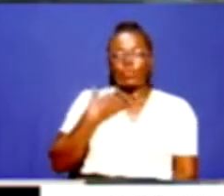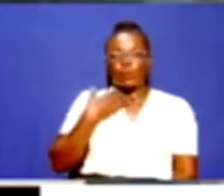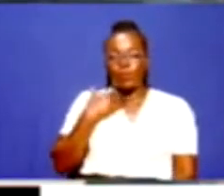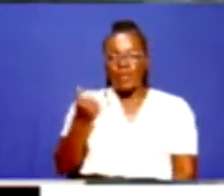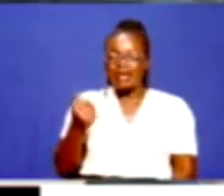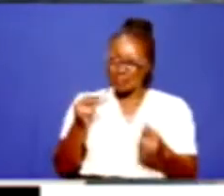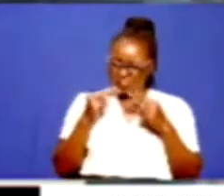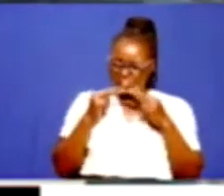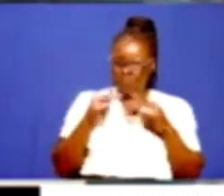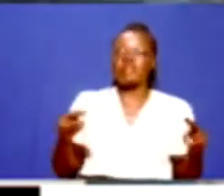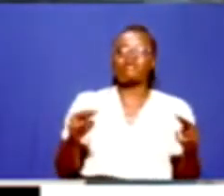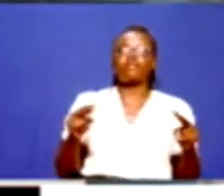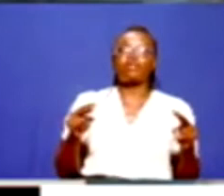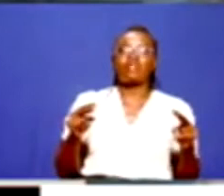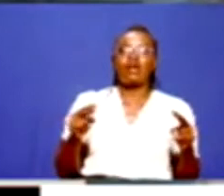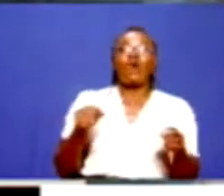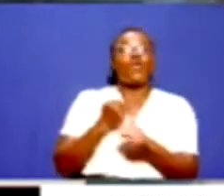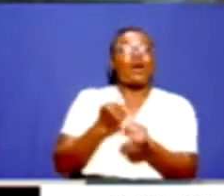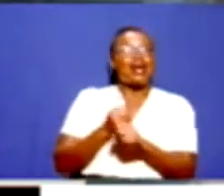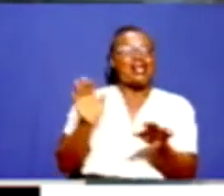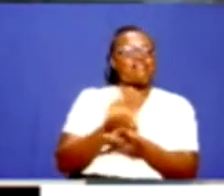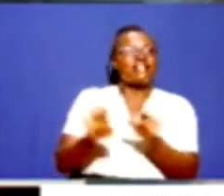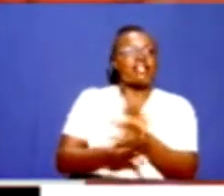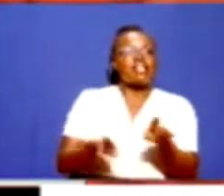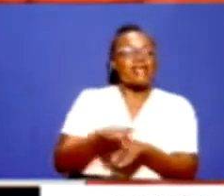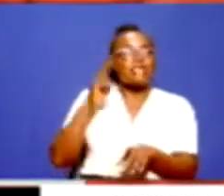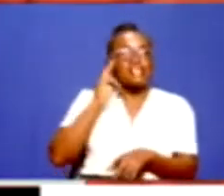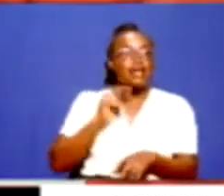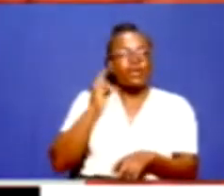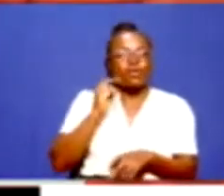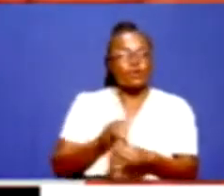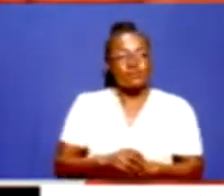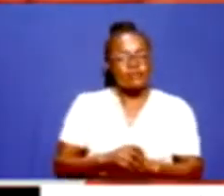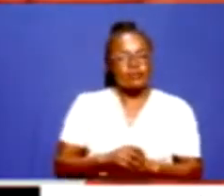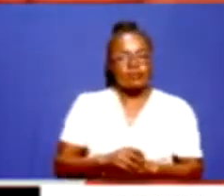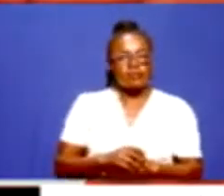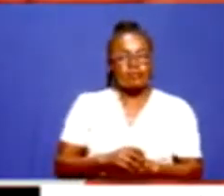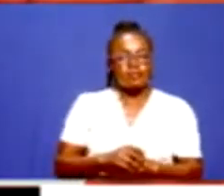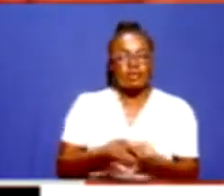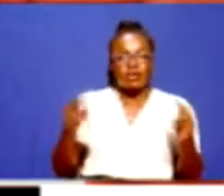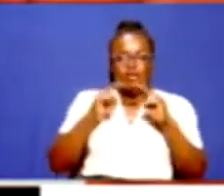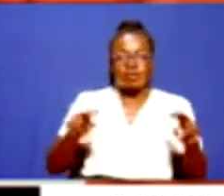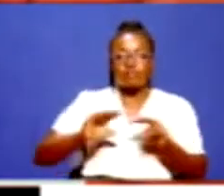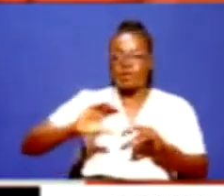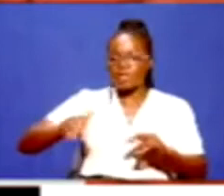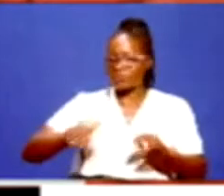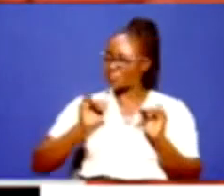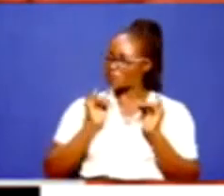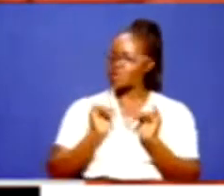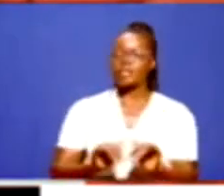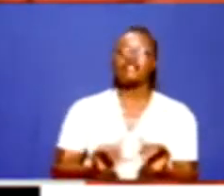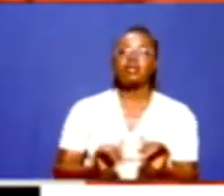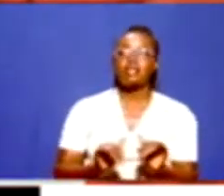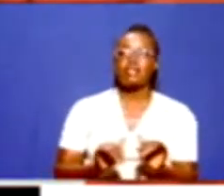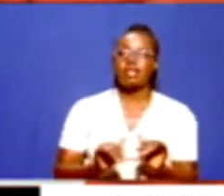peaceful, kama tufanya mambo yetu kama naro. Ama namna gani? Tunataka a peaceful county, tukae kama vile